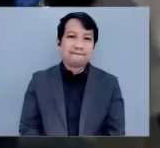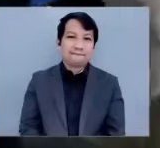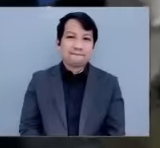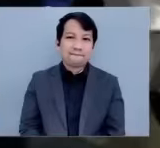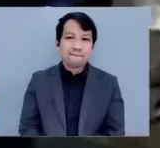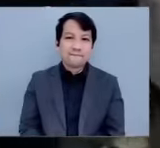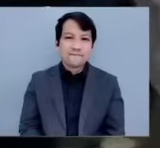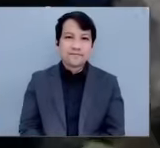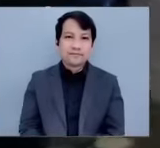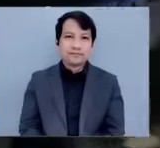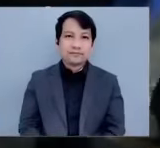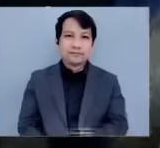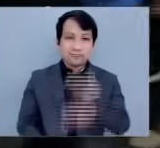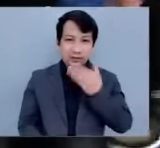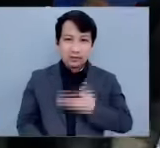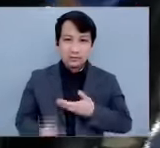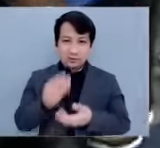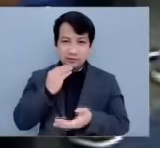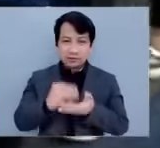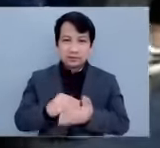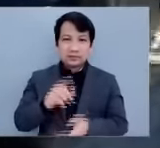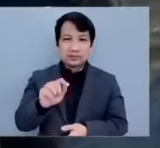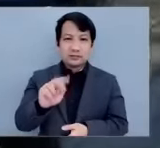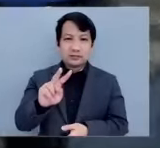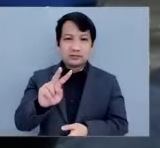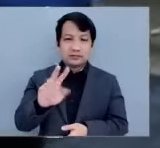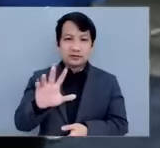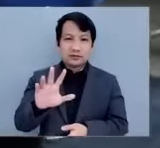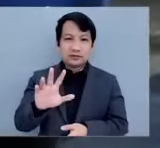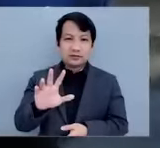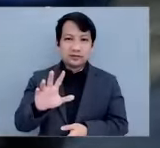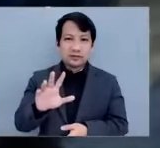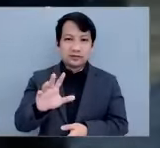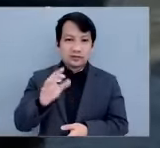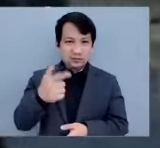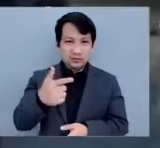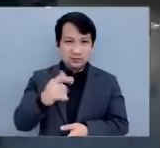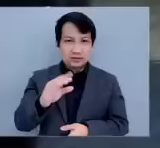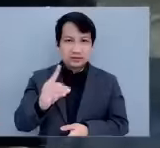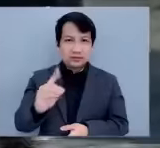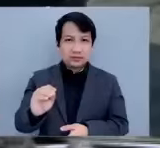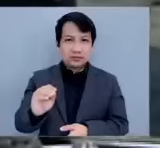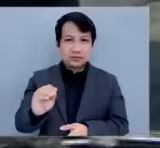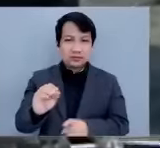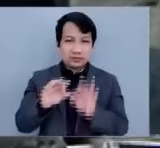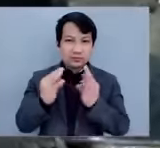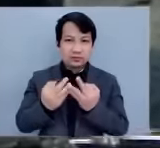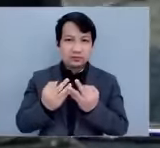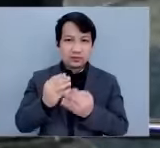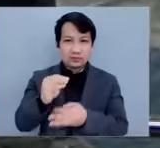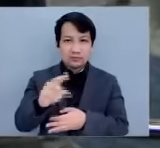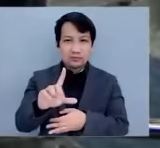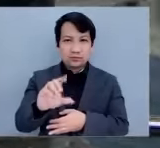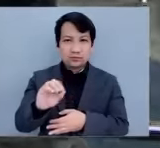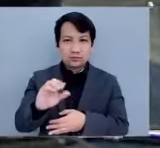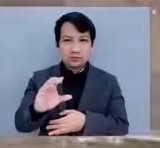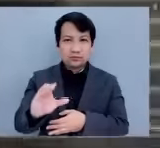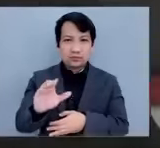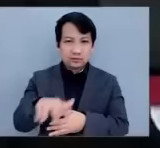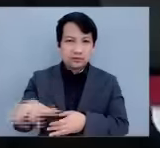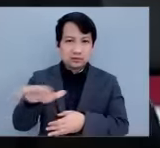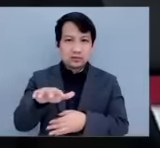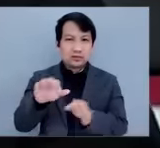May welcome message din si TV5 President and CEO Guido Zaballero sa pamilya Mulak. Sa buong Mulak